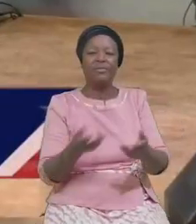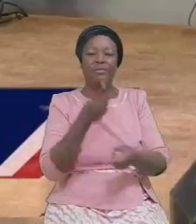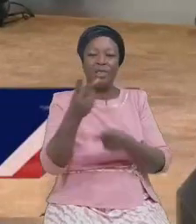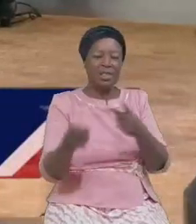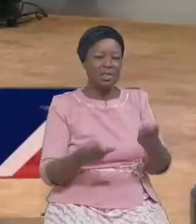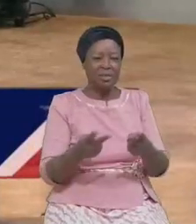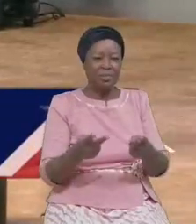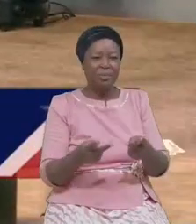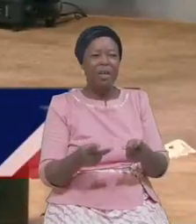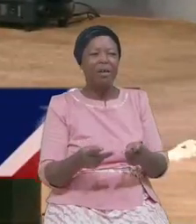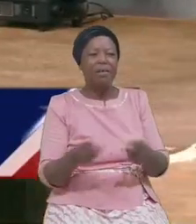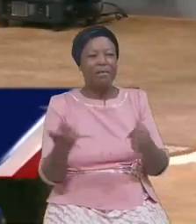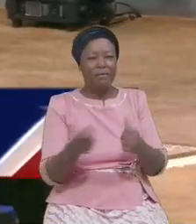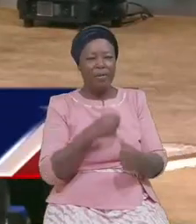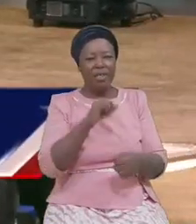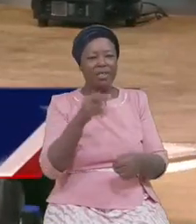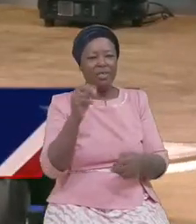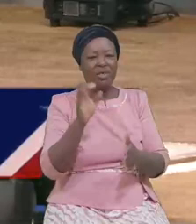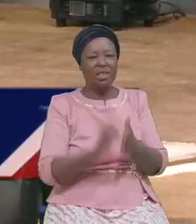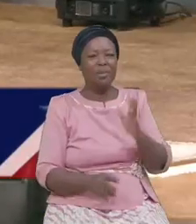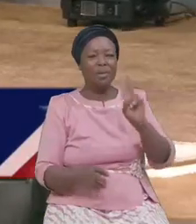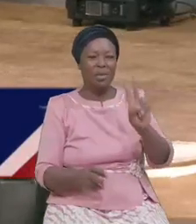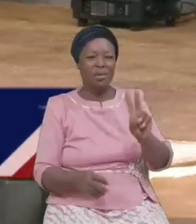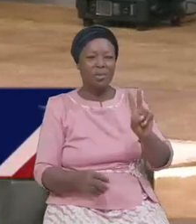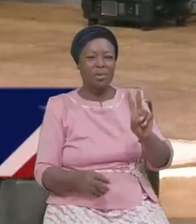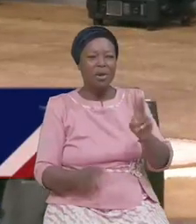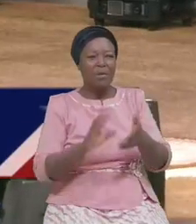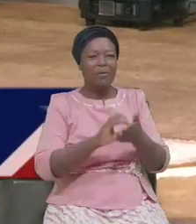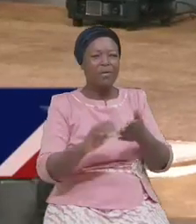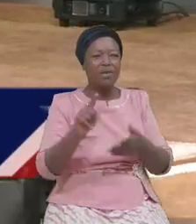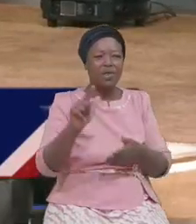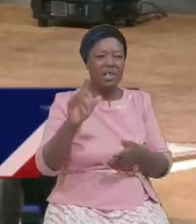1 Jean, chapitre 2, le verset 28.